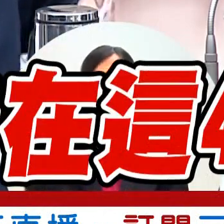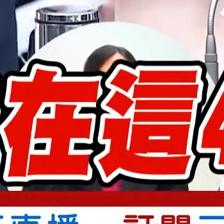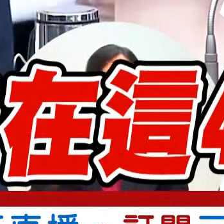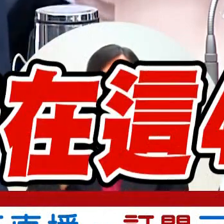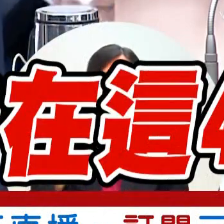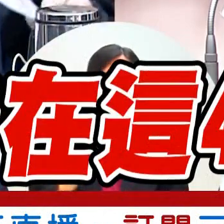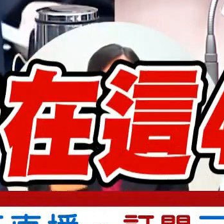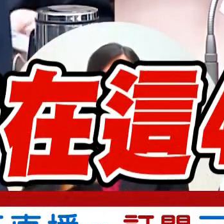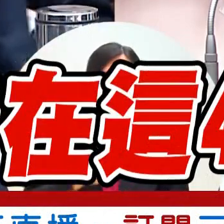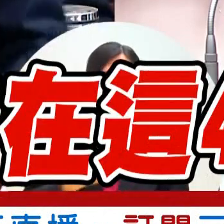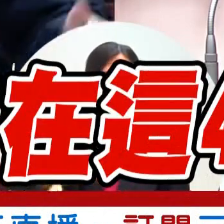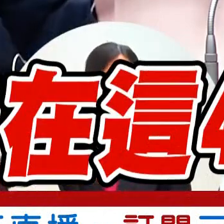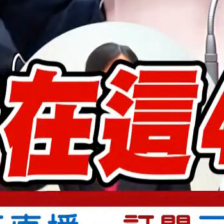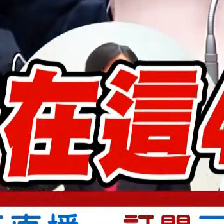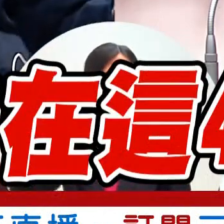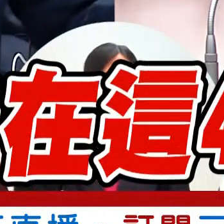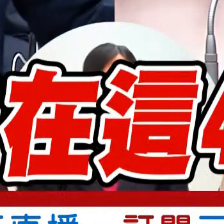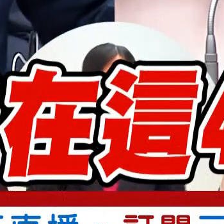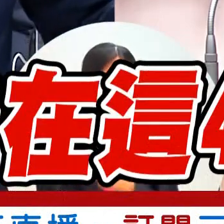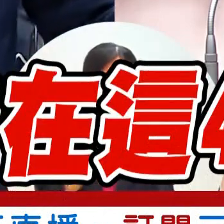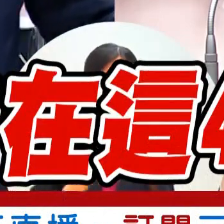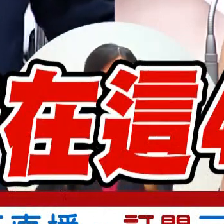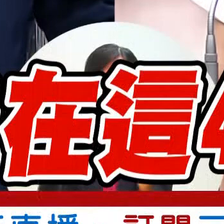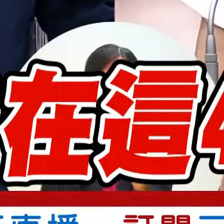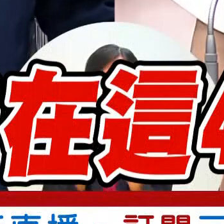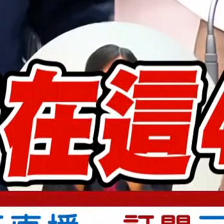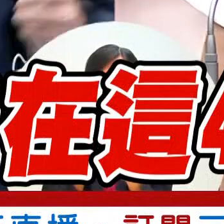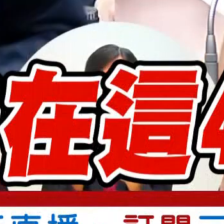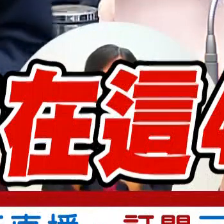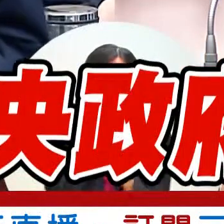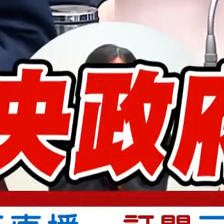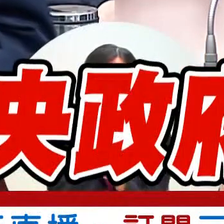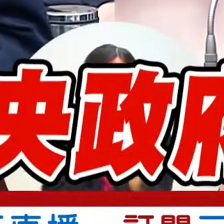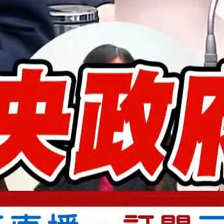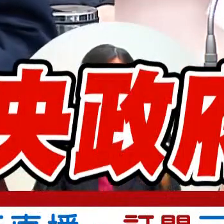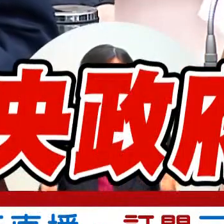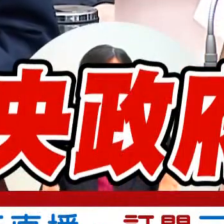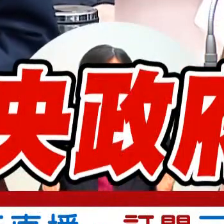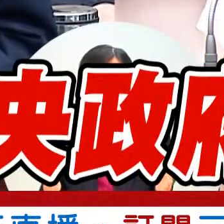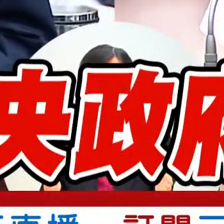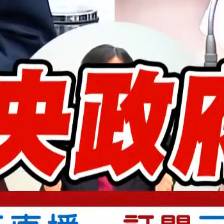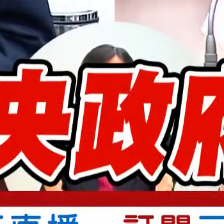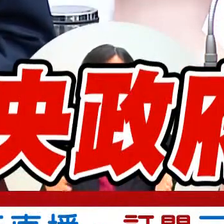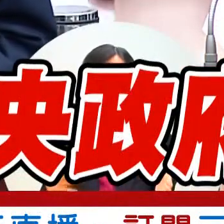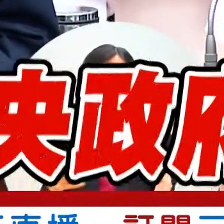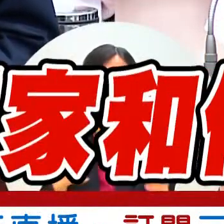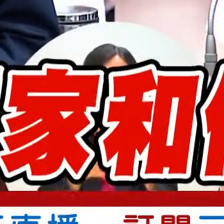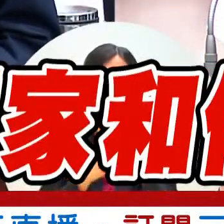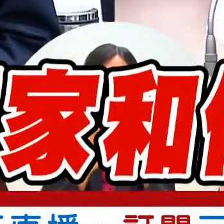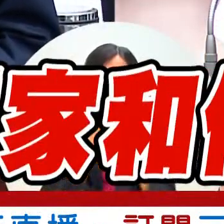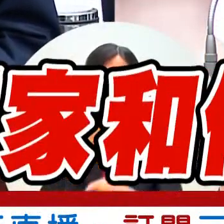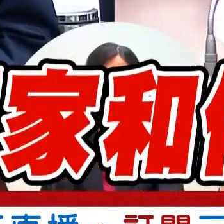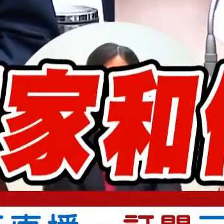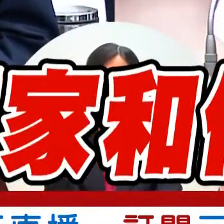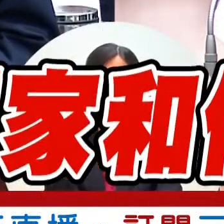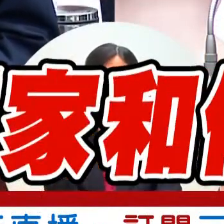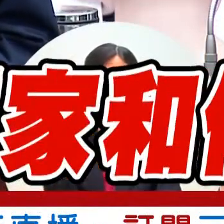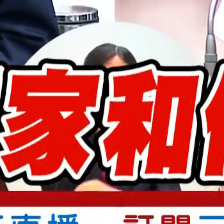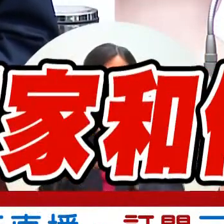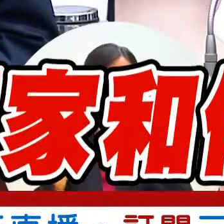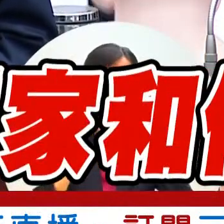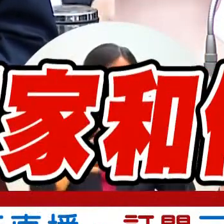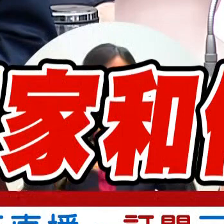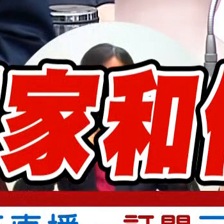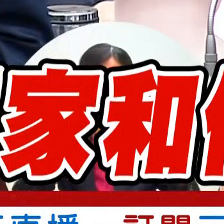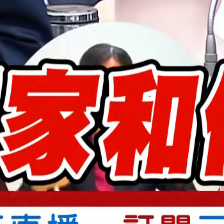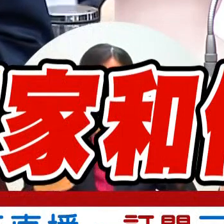在这四年的期间，中央政府是0到6岁，国家